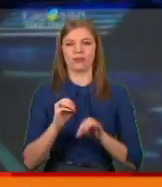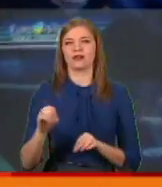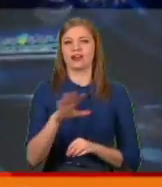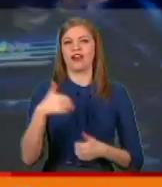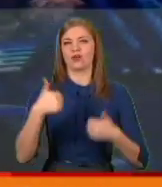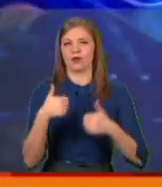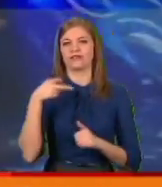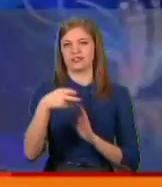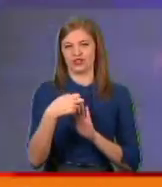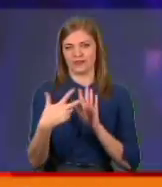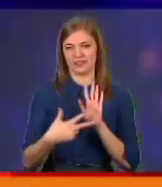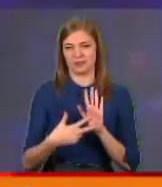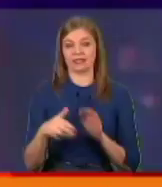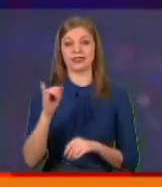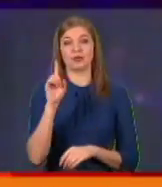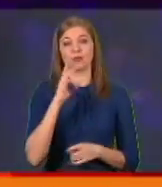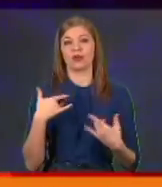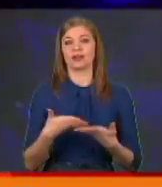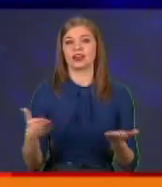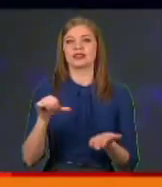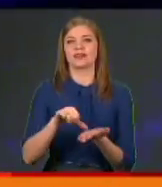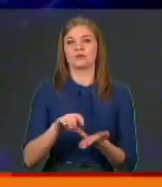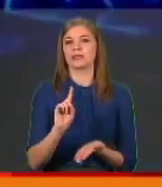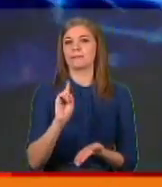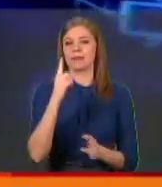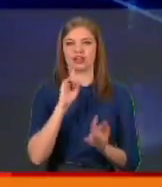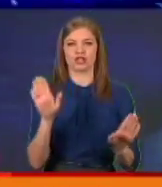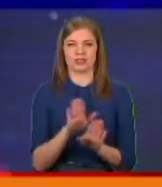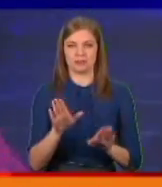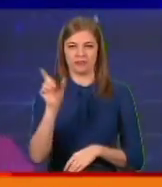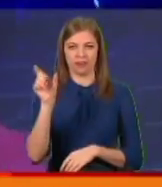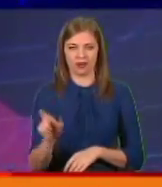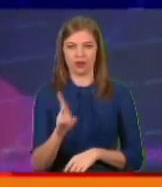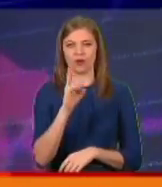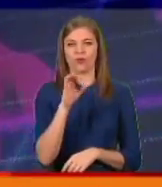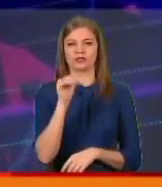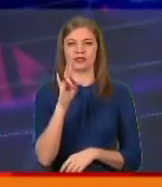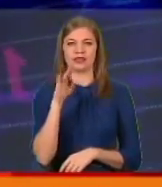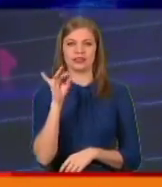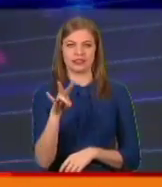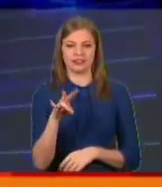Євробачення 2018. І поки на сцені виступає перший співак Константін,